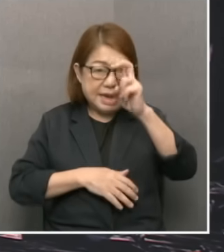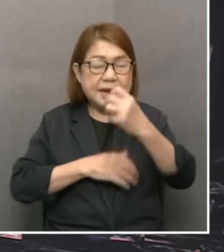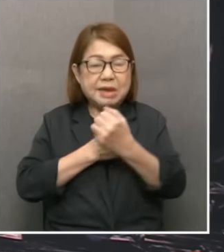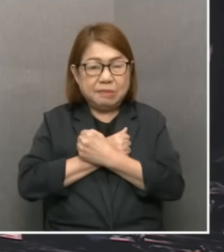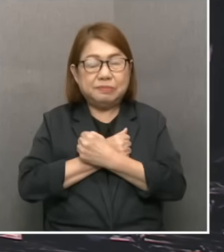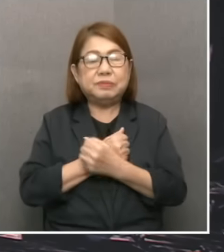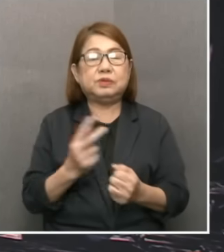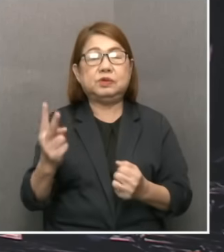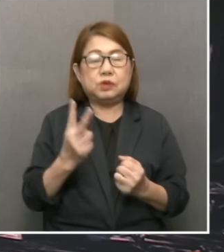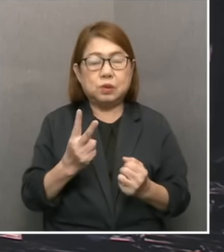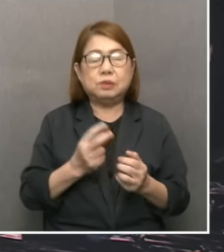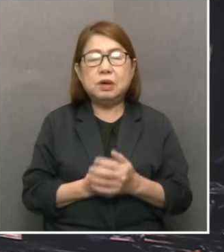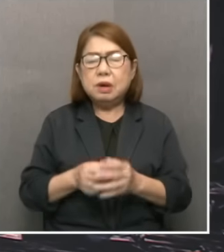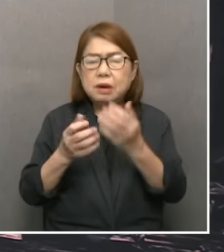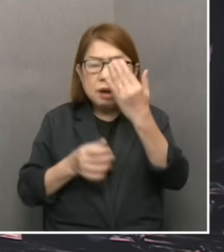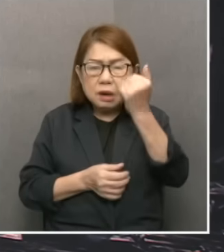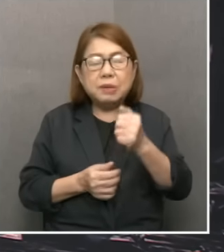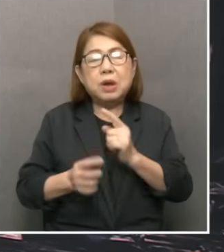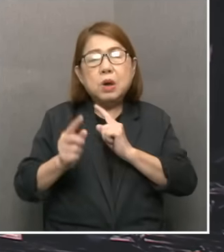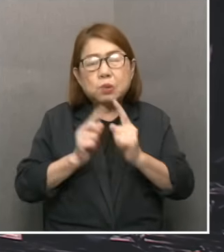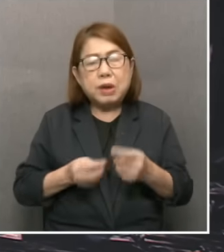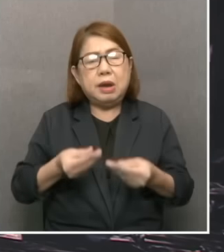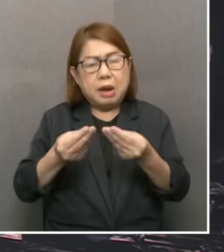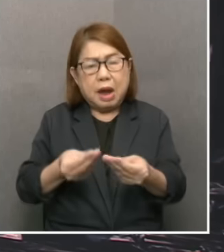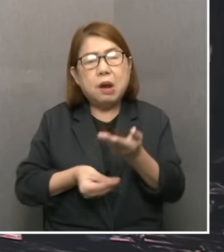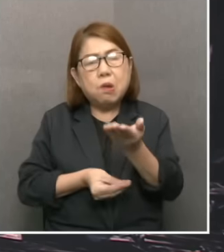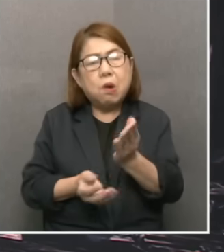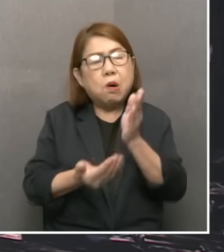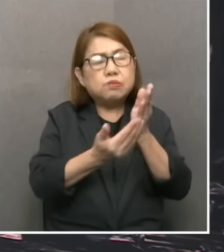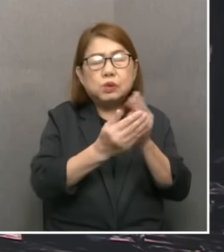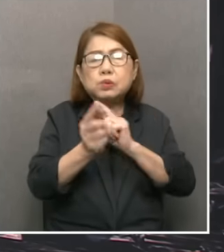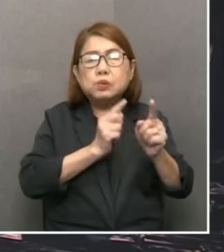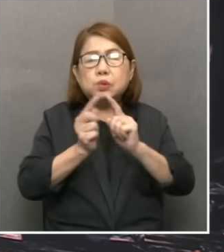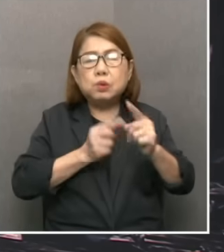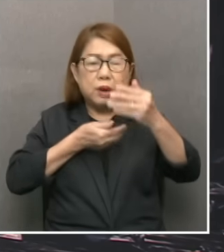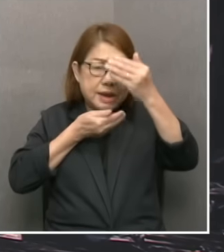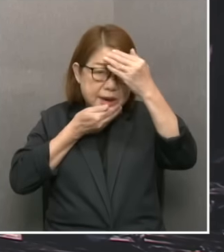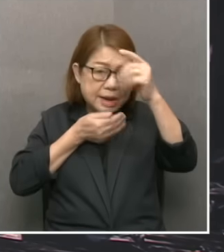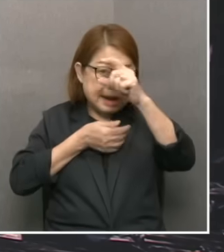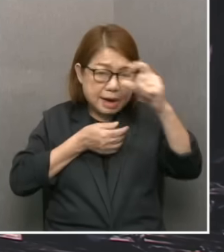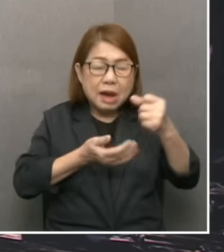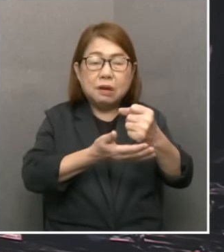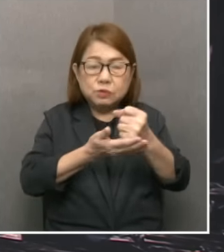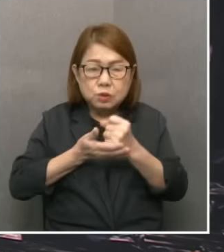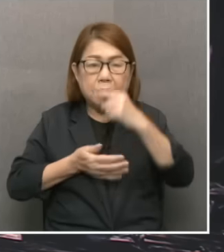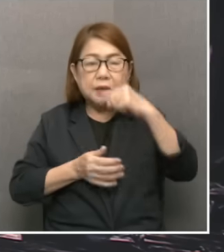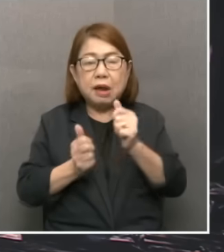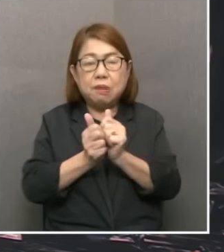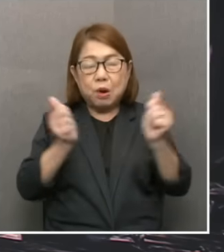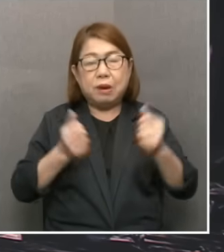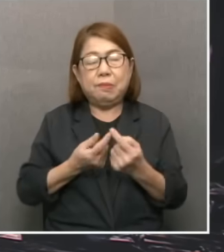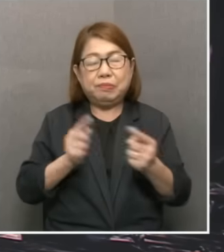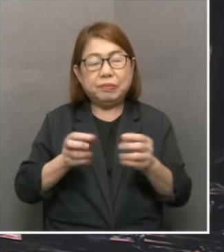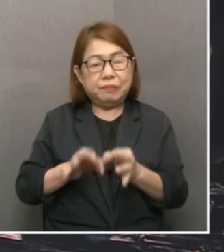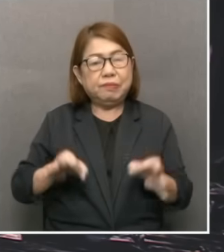ประเทศในครั้งนี้ก็คือภารกิจสำคัญในการช่วยเหลืออพยพคนไทยที่เป็นตัวประกันออกมานั่นเองค่ะซึ่งหนึ่งในเส้นทางสำคัญ